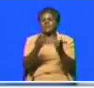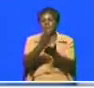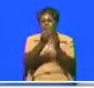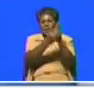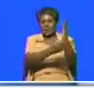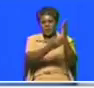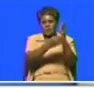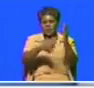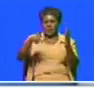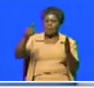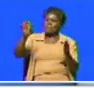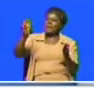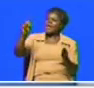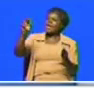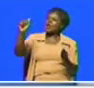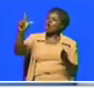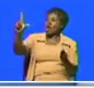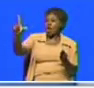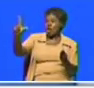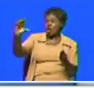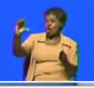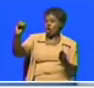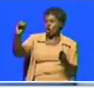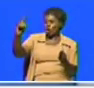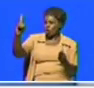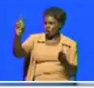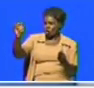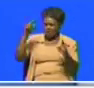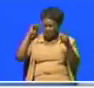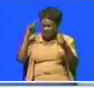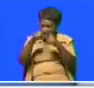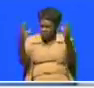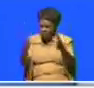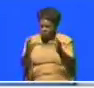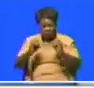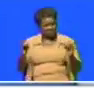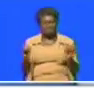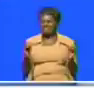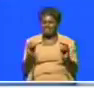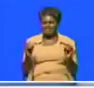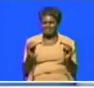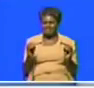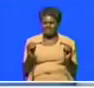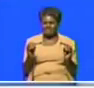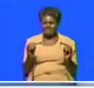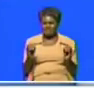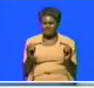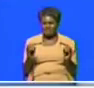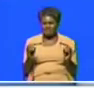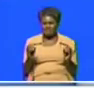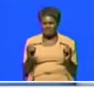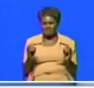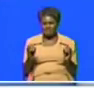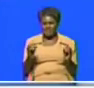ambacho kinaita penal code. Ndio. Manake yeye hakulenga jamii fulani akasema jamii fulani ni umbwa la kitu kama